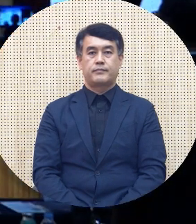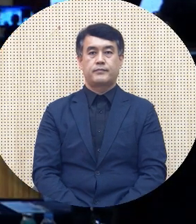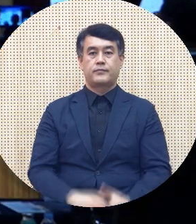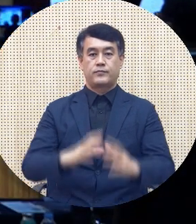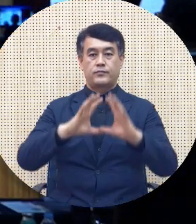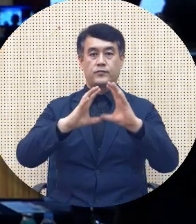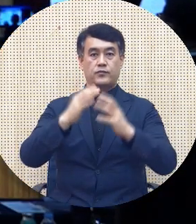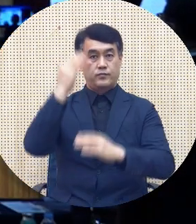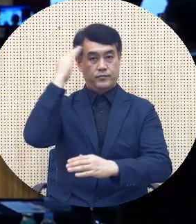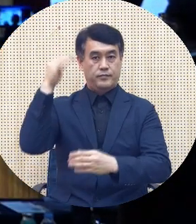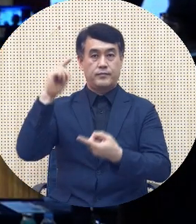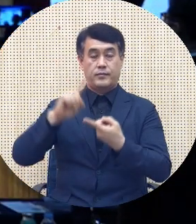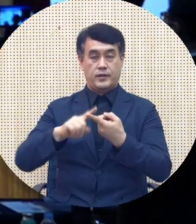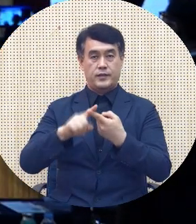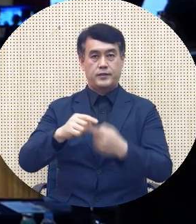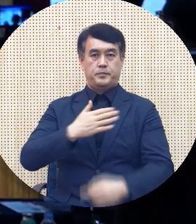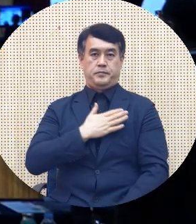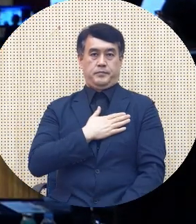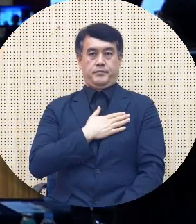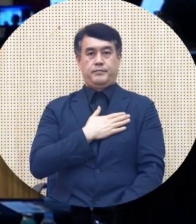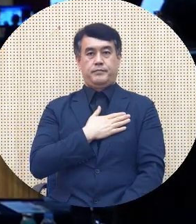국기에 대한 경례.